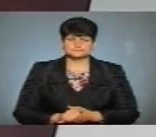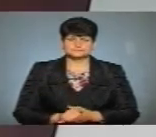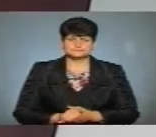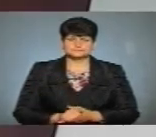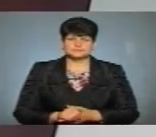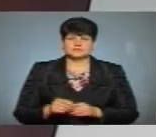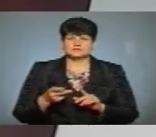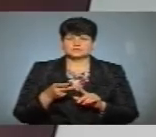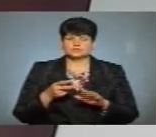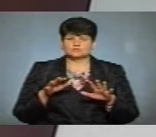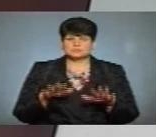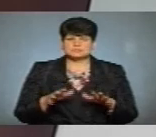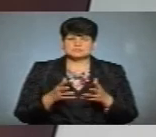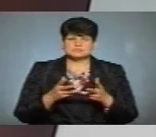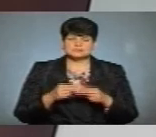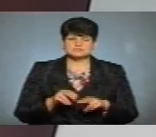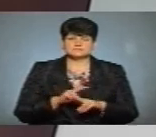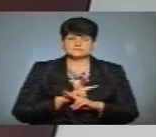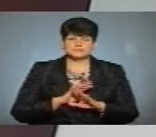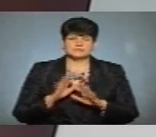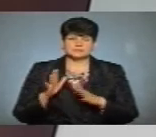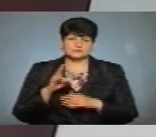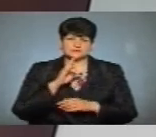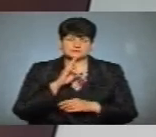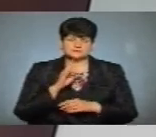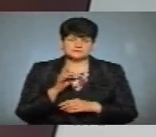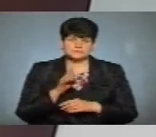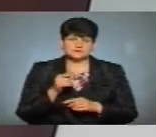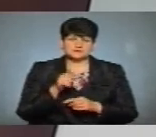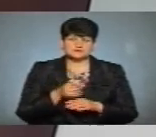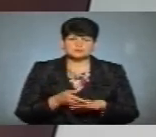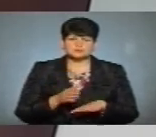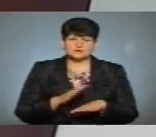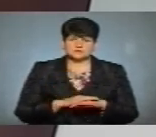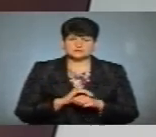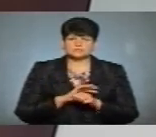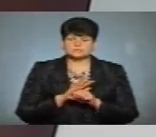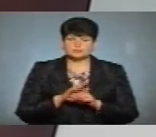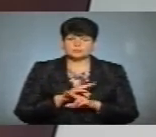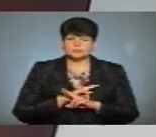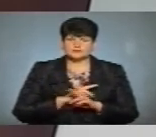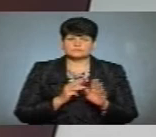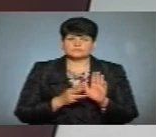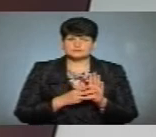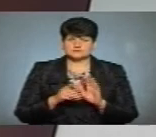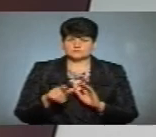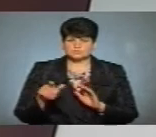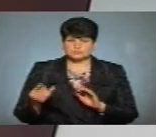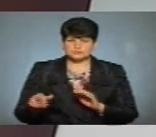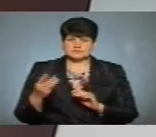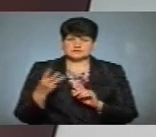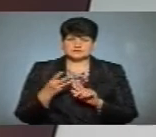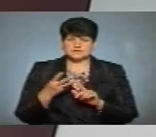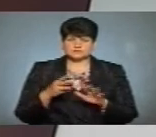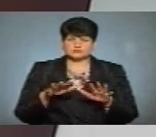На 2-му місці за кількістю летальних випадків Кременеччина. Там через ускладнення від COVID-19 померли 8 людей. На 3-му